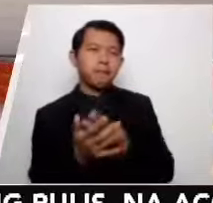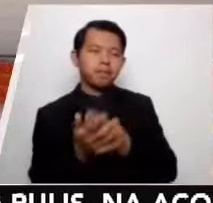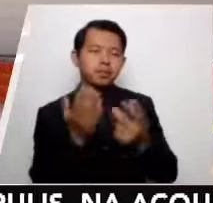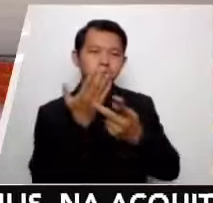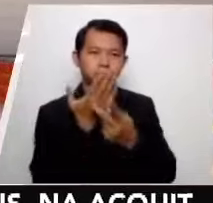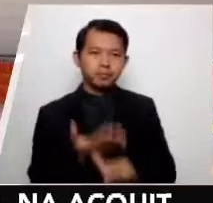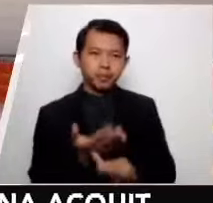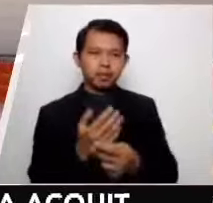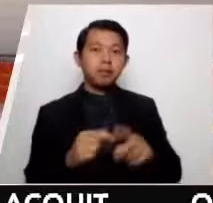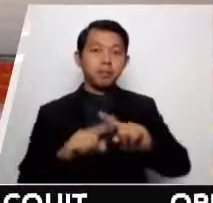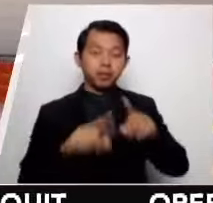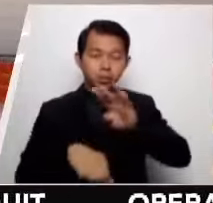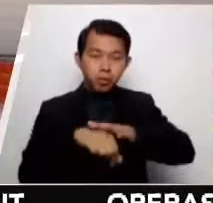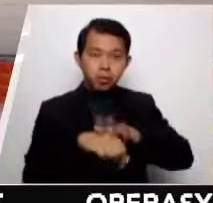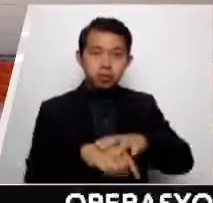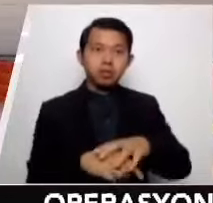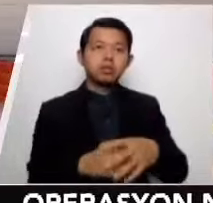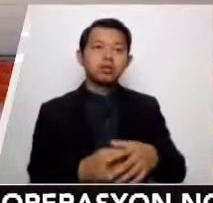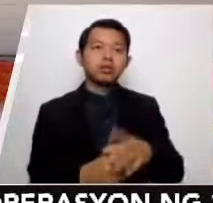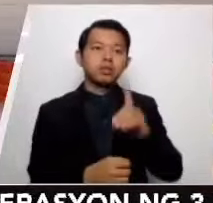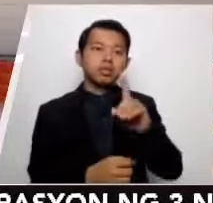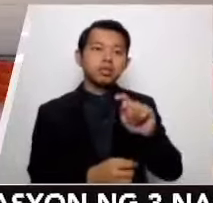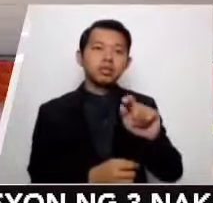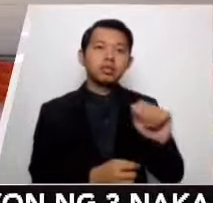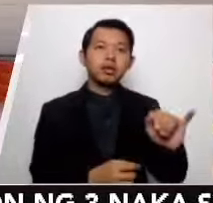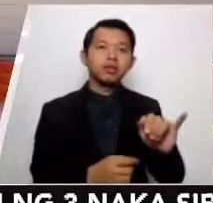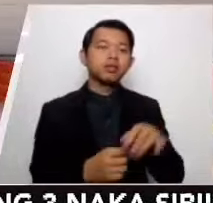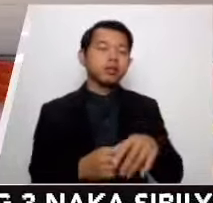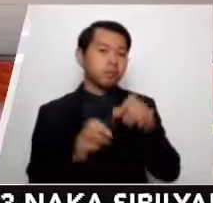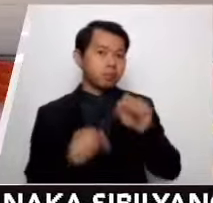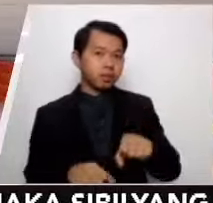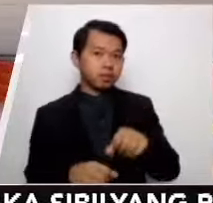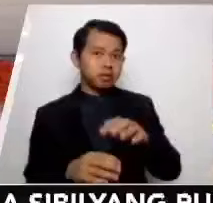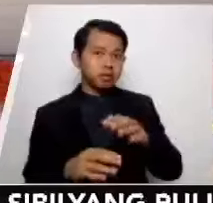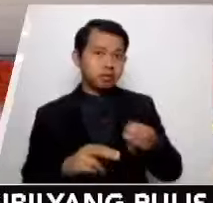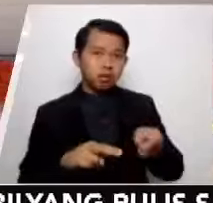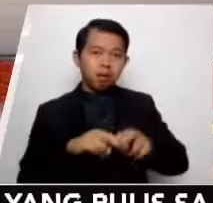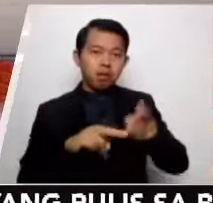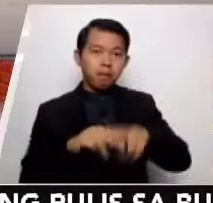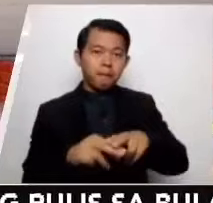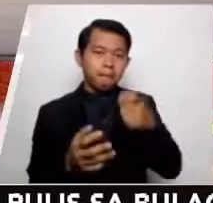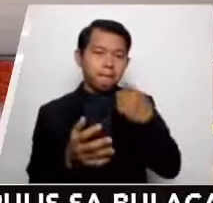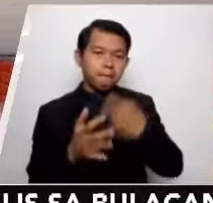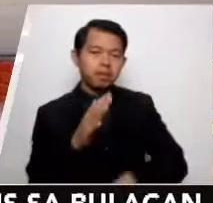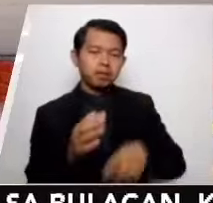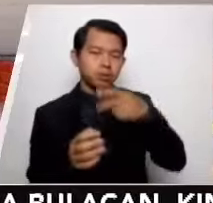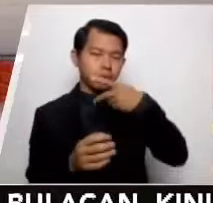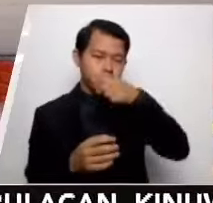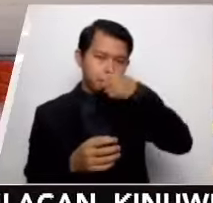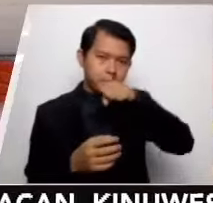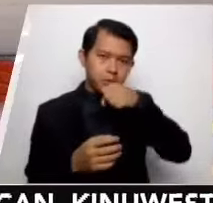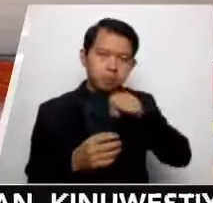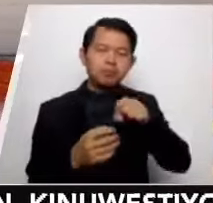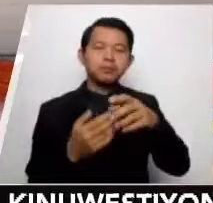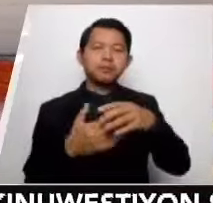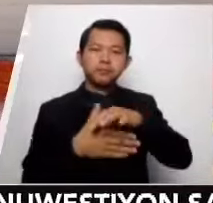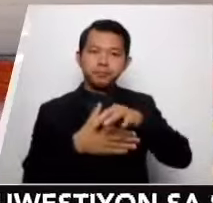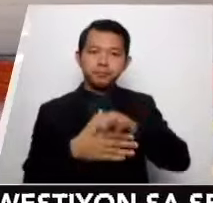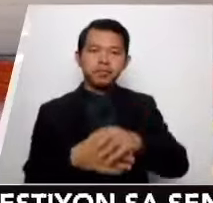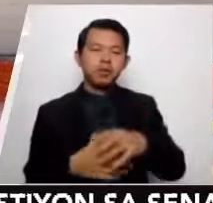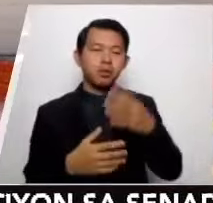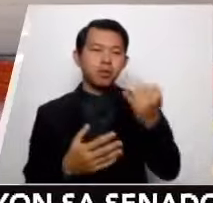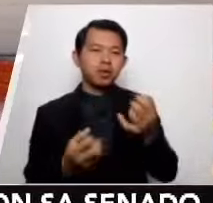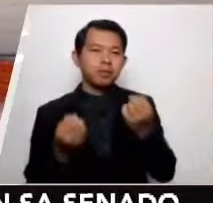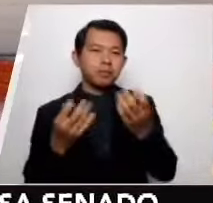Association, posible para magmahal ang karneng baboy dahil sa paglilimitan ng Department of Agriculture sa dami ng inaangkat na baboy. May